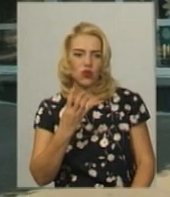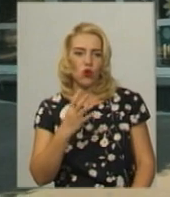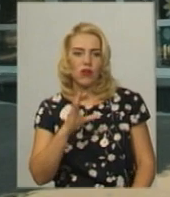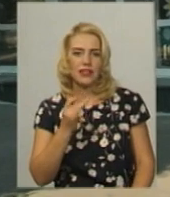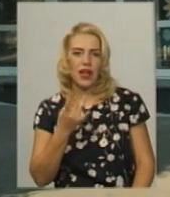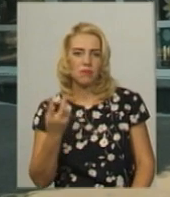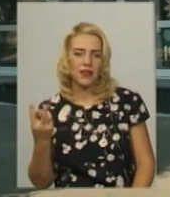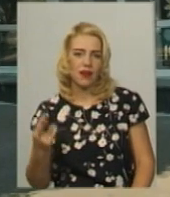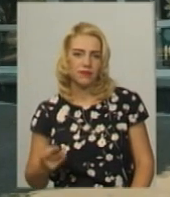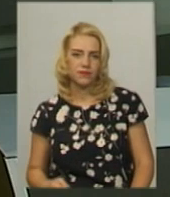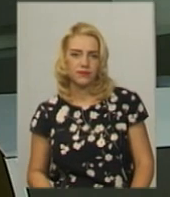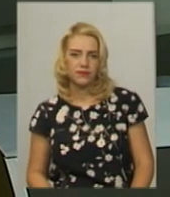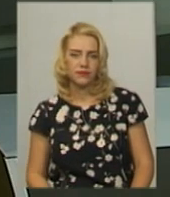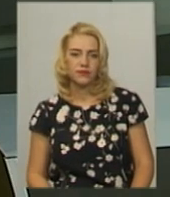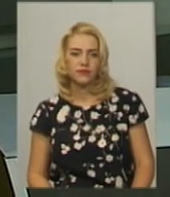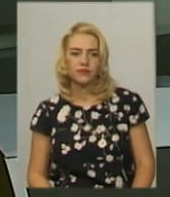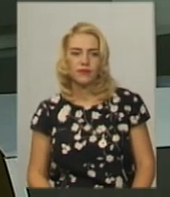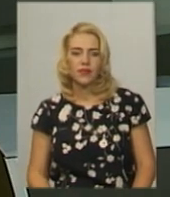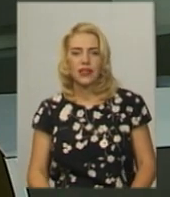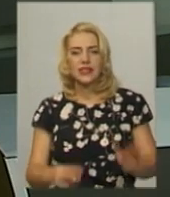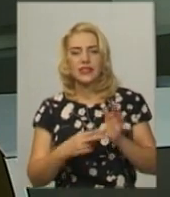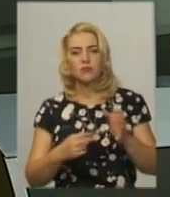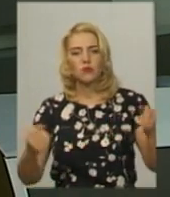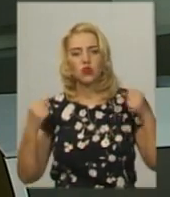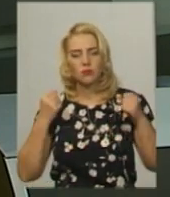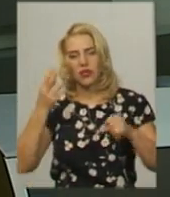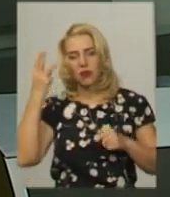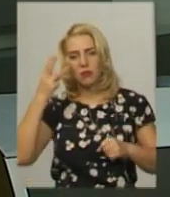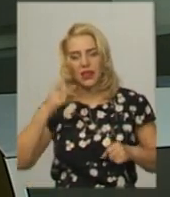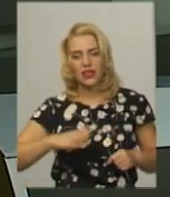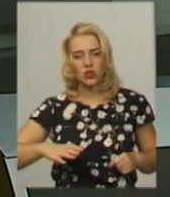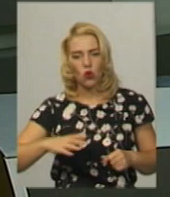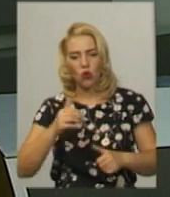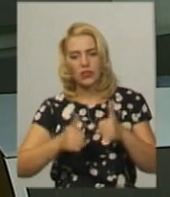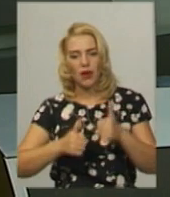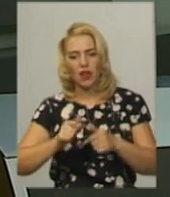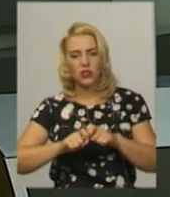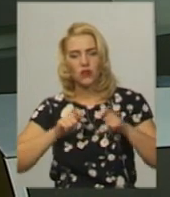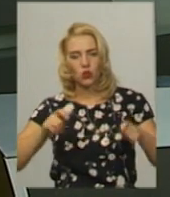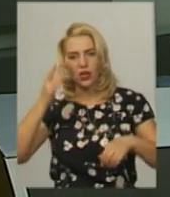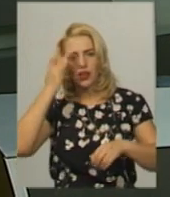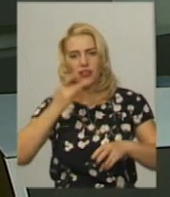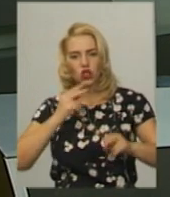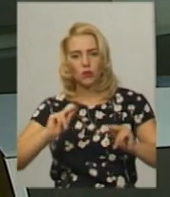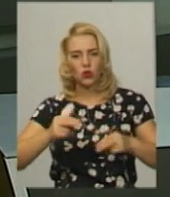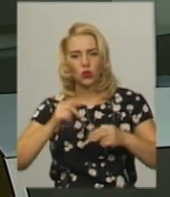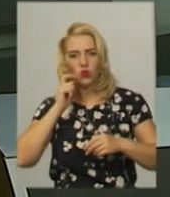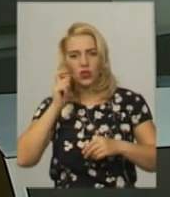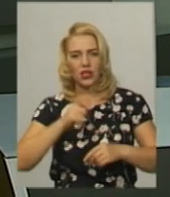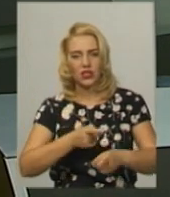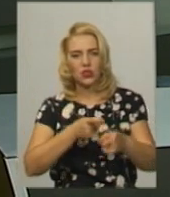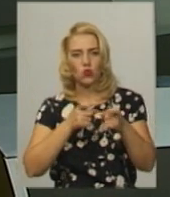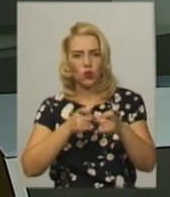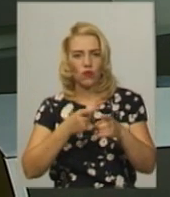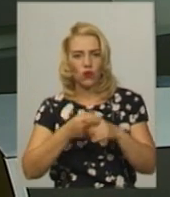Суспільному, Хмельницький. 7 спортсменів з Хмельницького змагаються у відкритому літньому чемпіонаті України з кульової